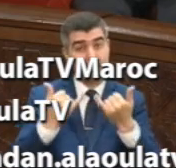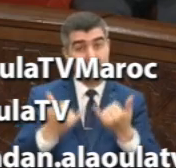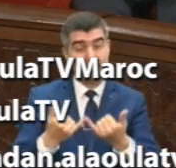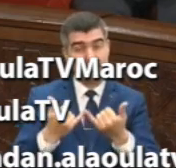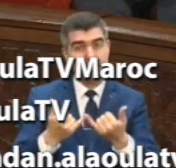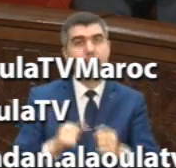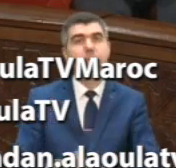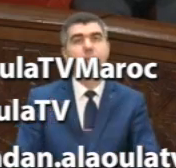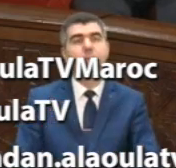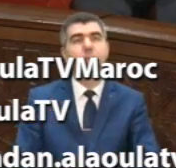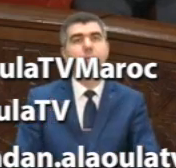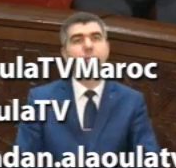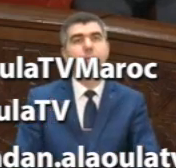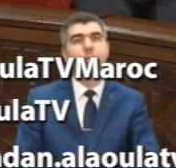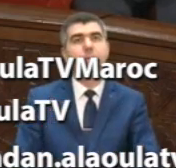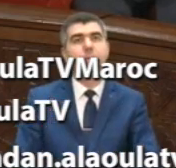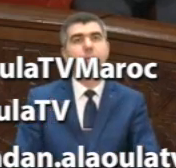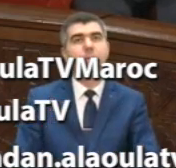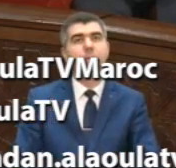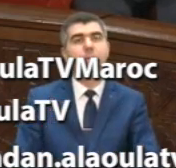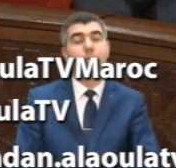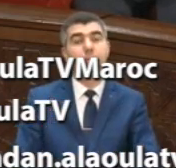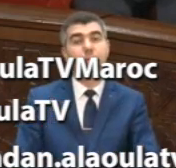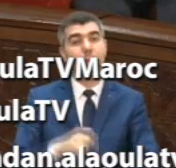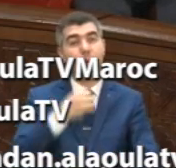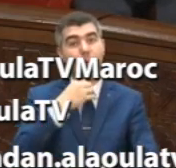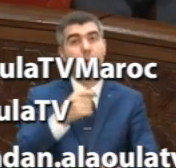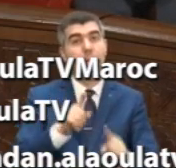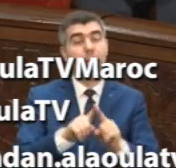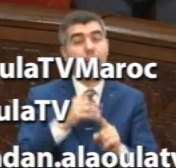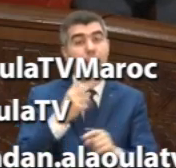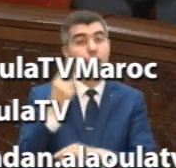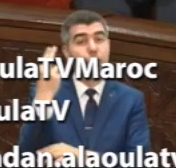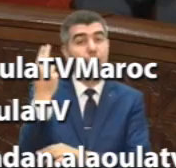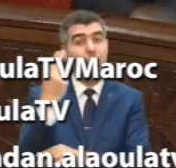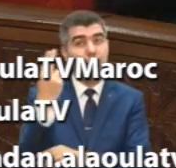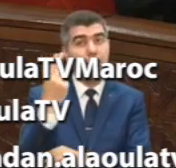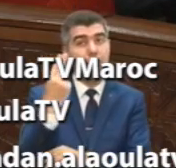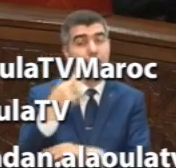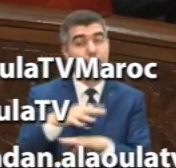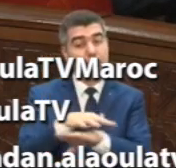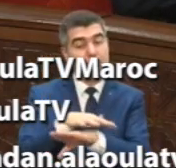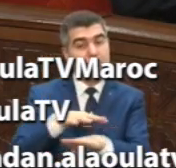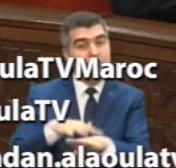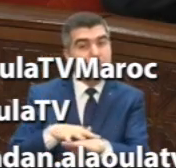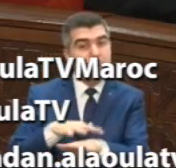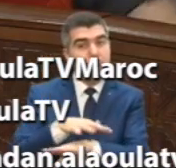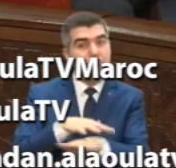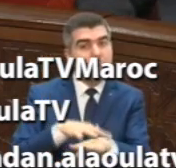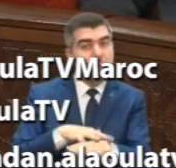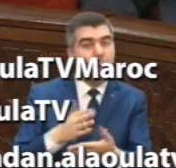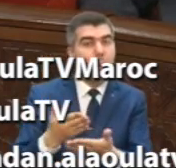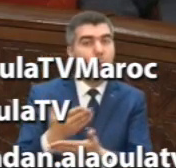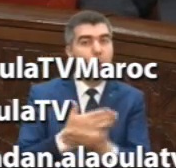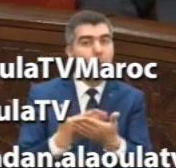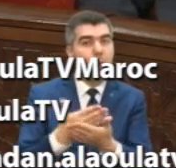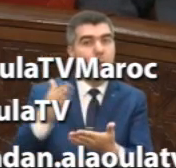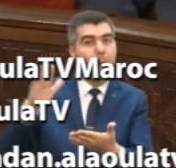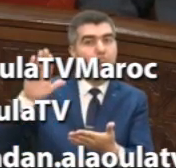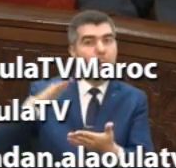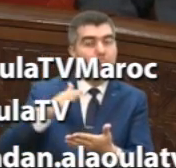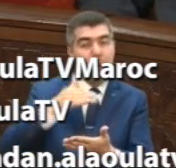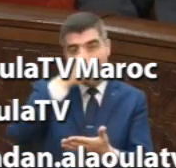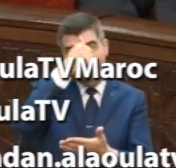من خلالكم ايضا، انا ادعو مجلس الجهه والجامعه والشركاء الاقتصاديين والاجتماعيين في الجهه ديال بني ملال